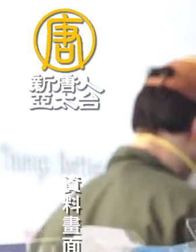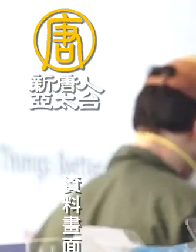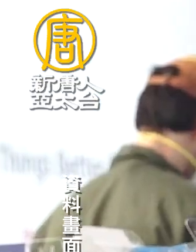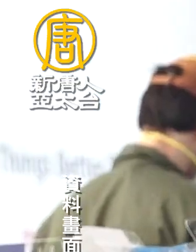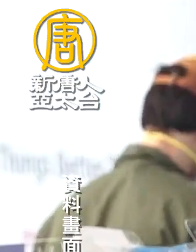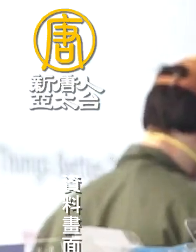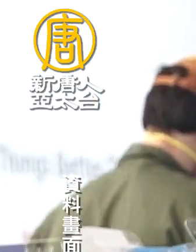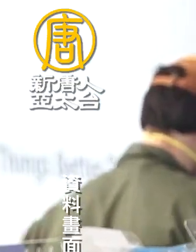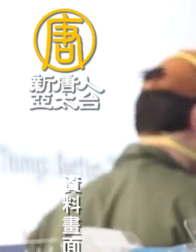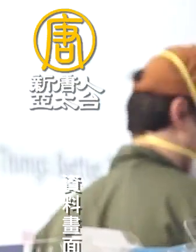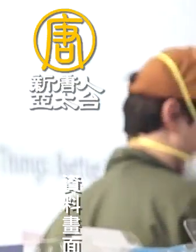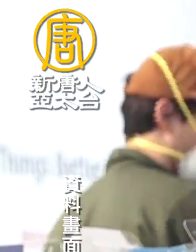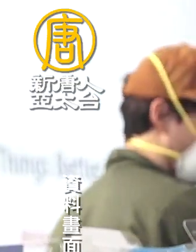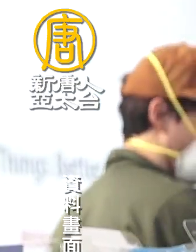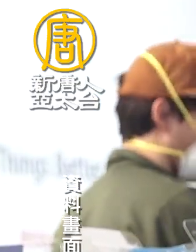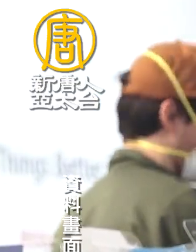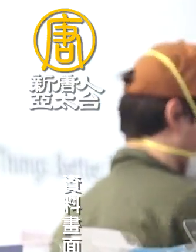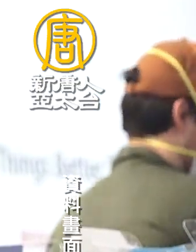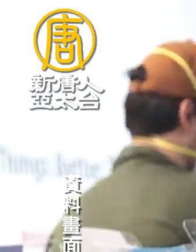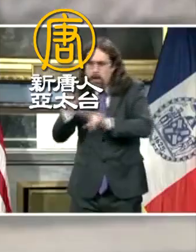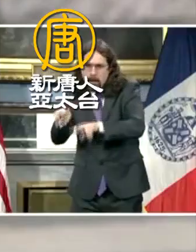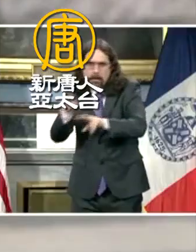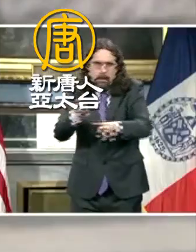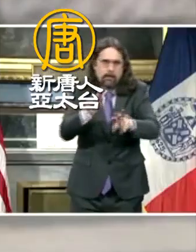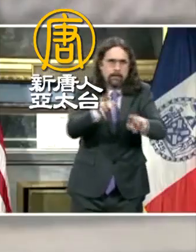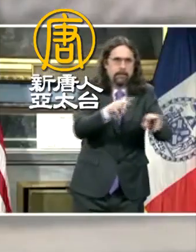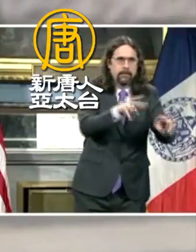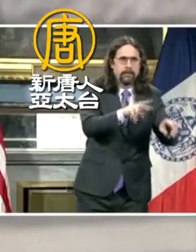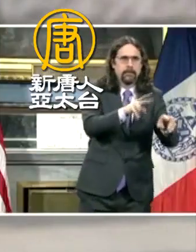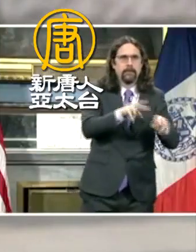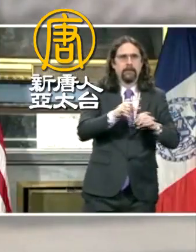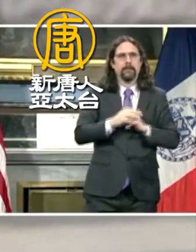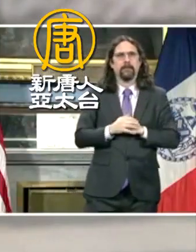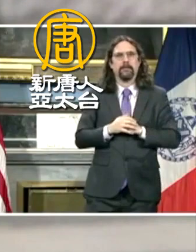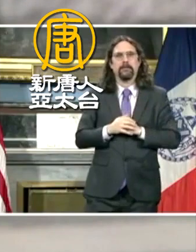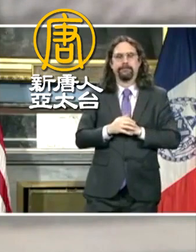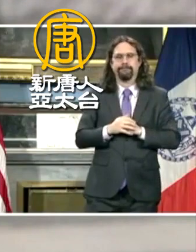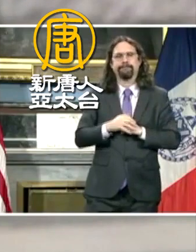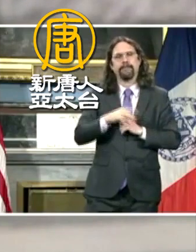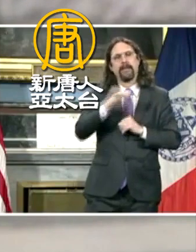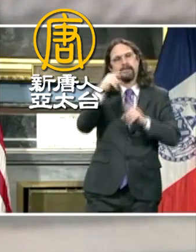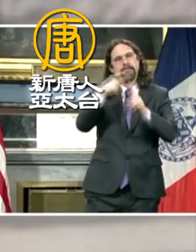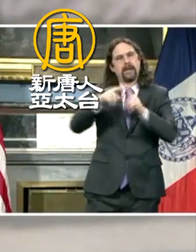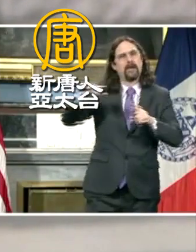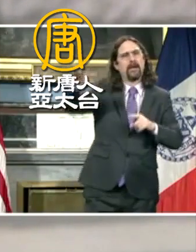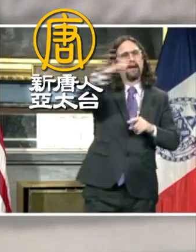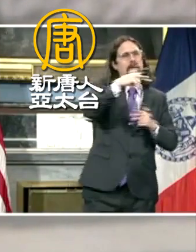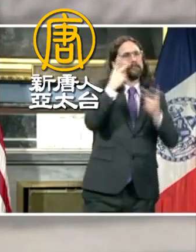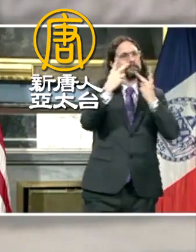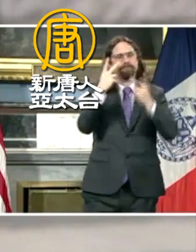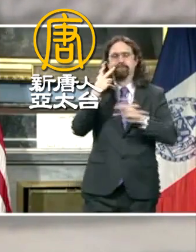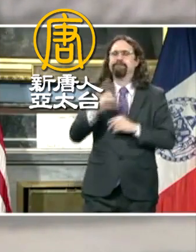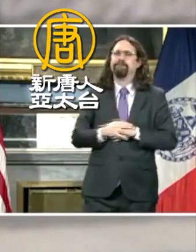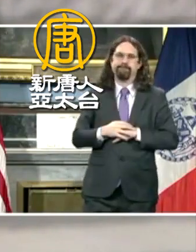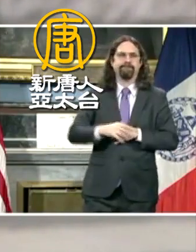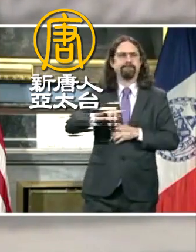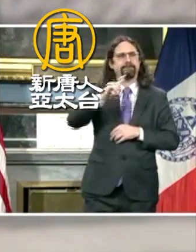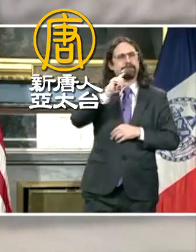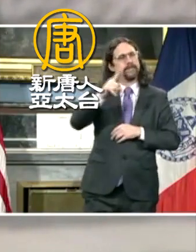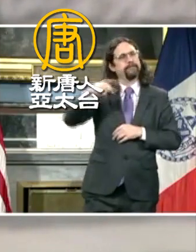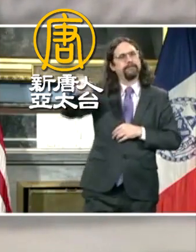民，纽约市正在全力以赴抵挡瘟疫。 New York City is fighting back. We have an invisible enemy. We have a ferocious